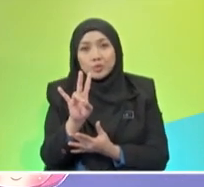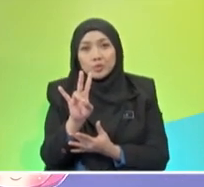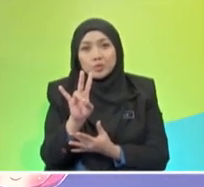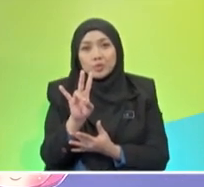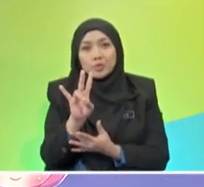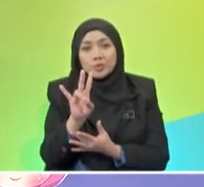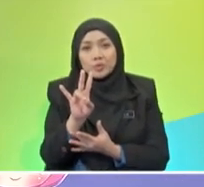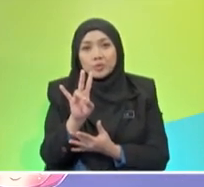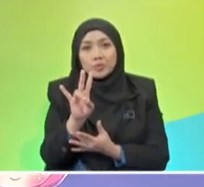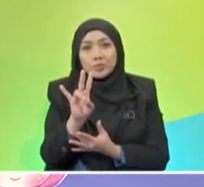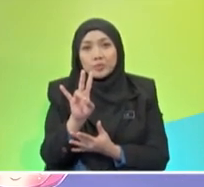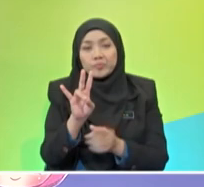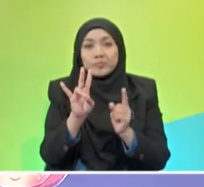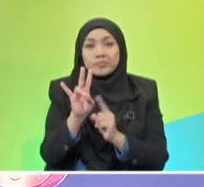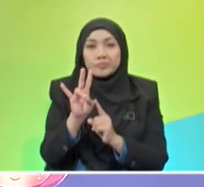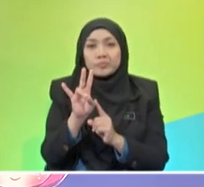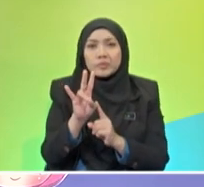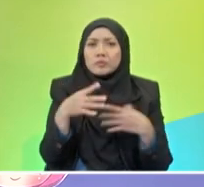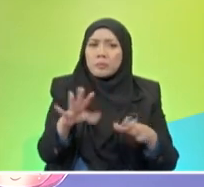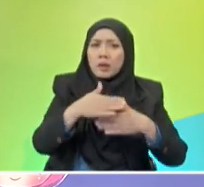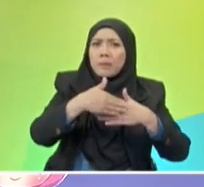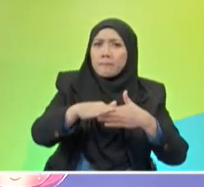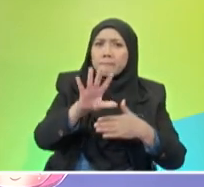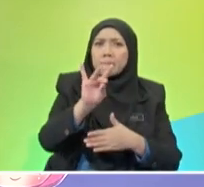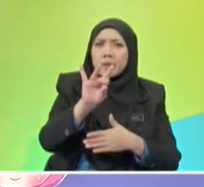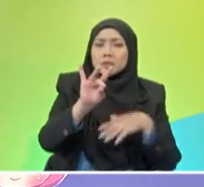Lapan. Lepas lapan. Tu.